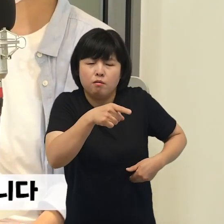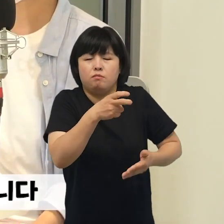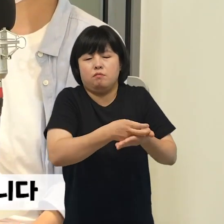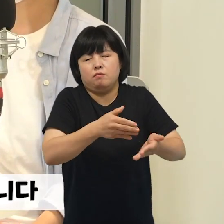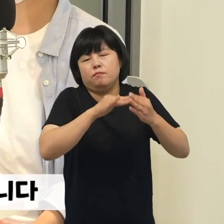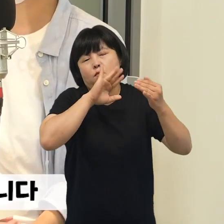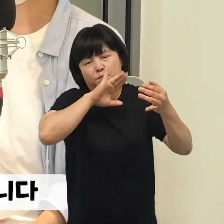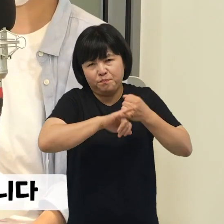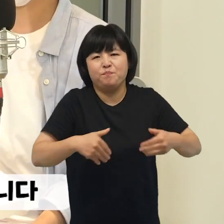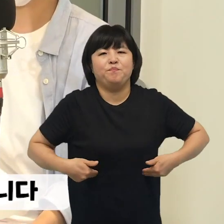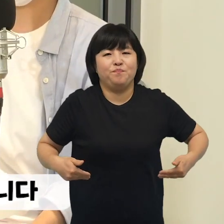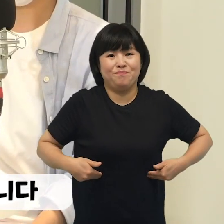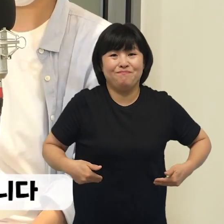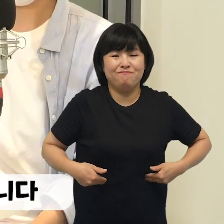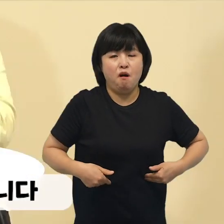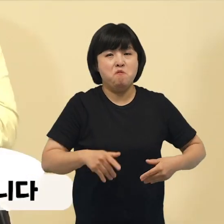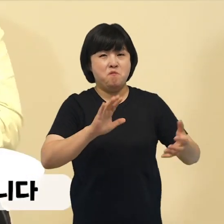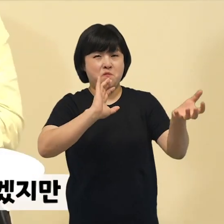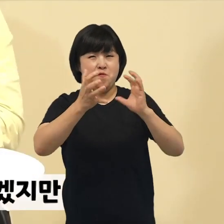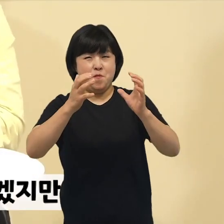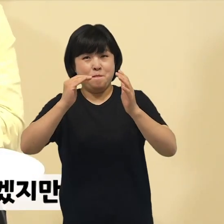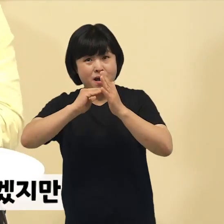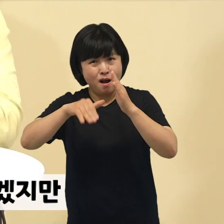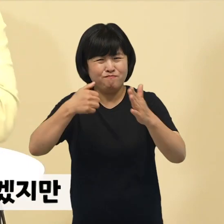고민이 필요한 제도라고 생각을 합니다.